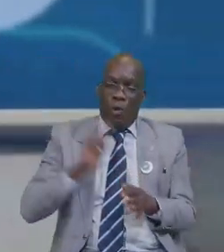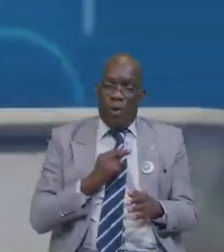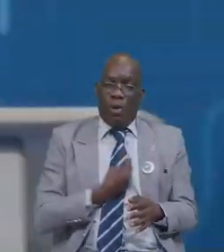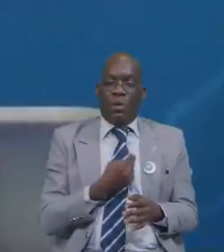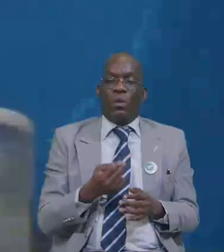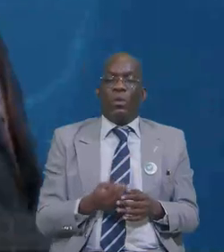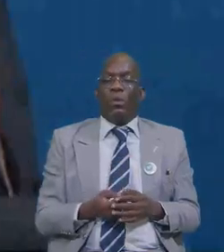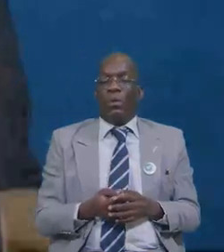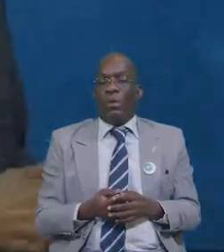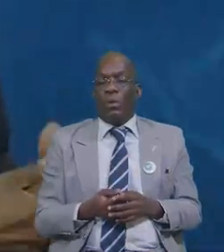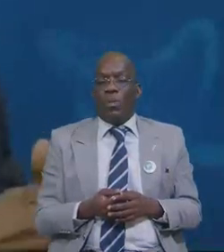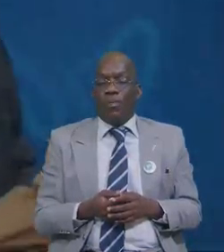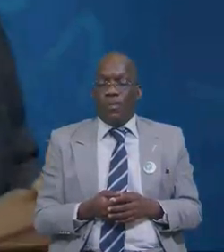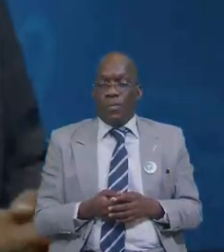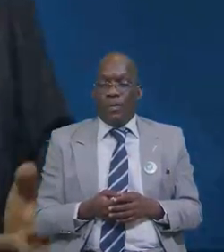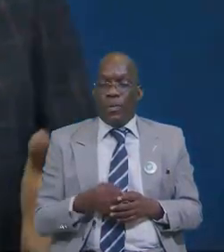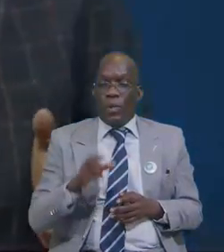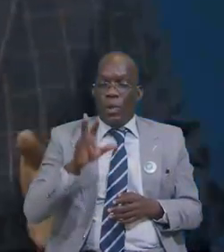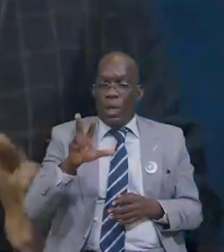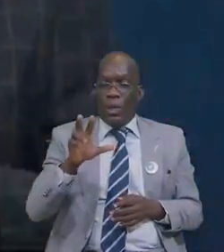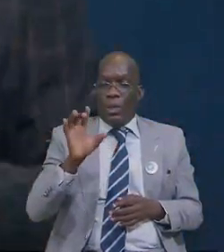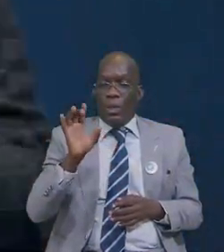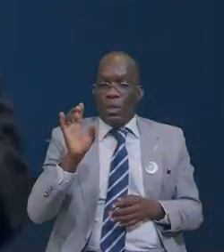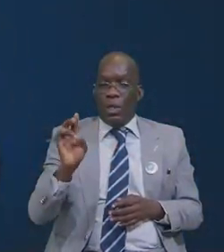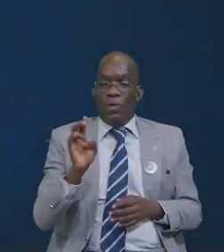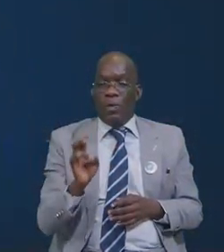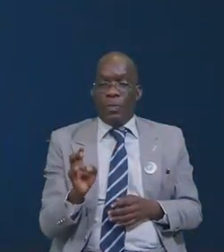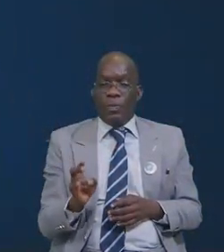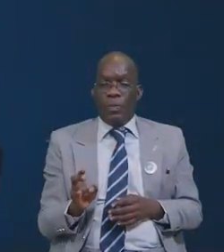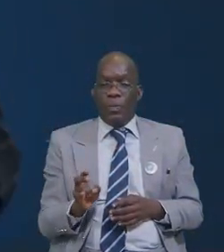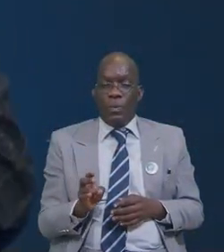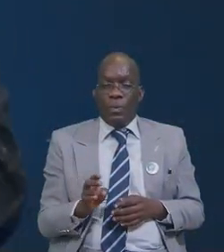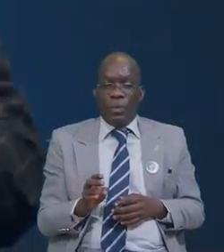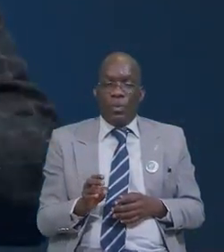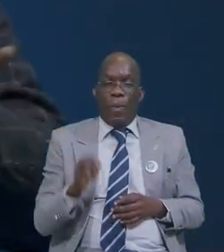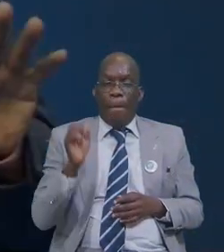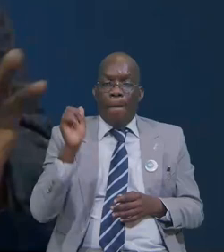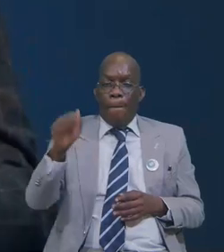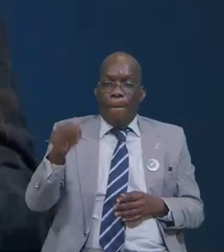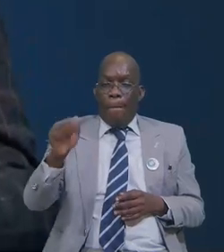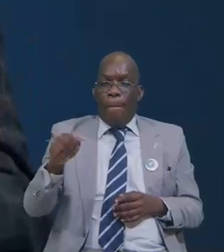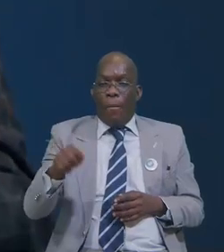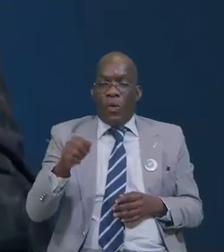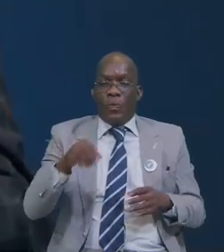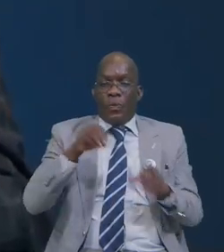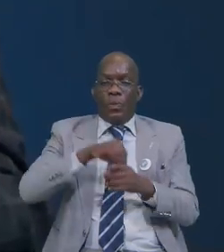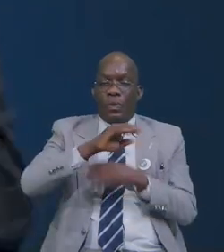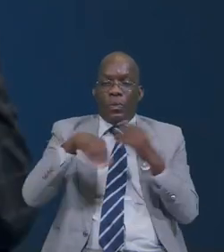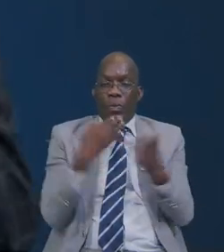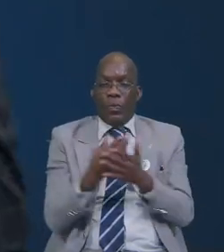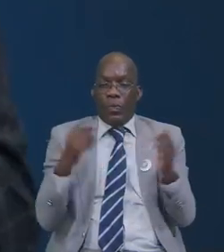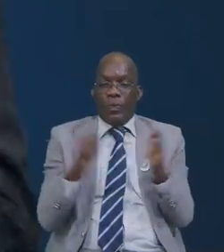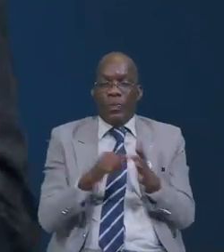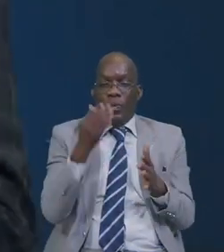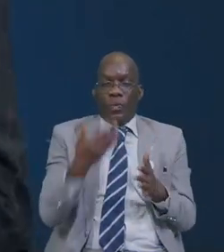toi. Verset 37 maintenant. Verset 37. Mais, dans toutes ces